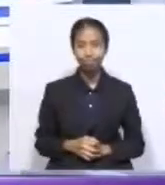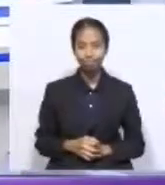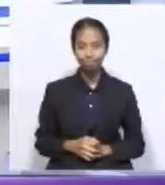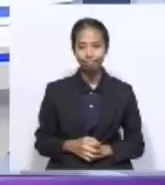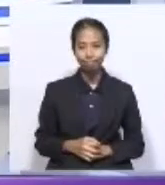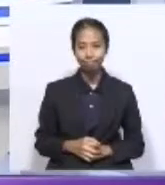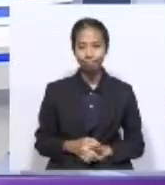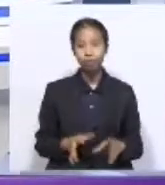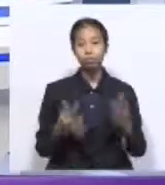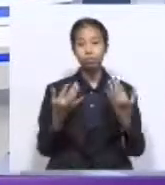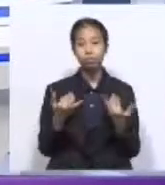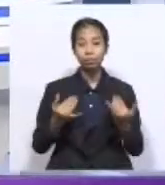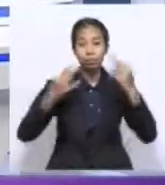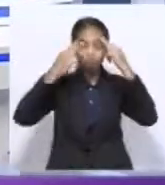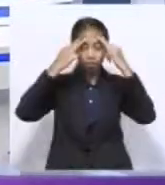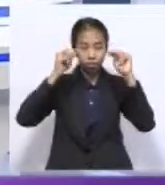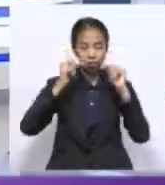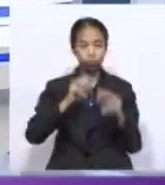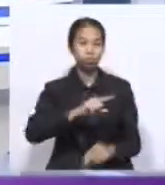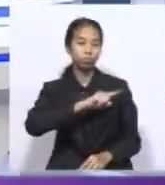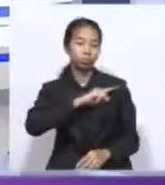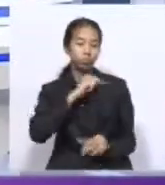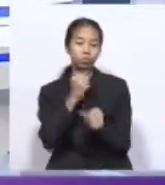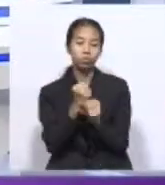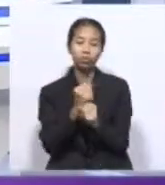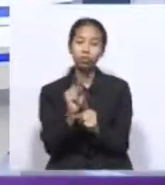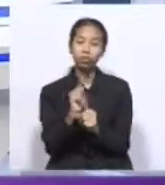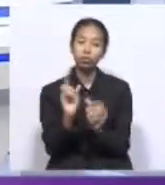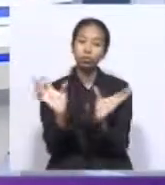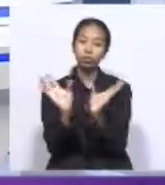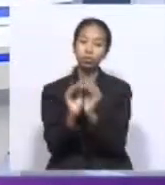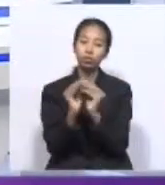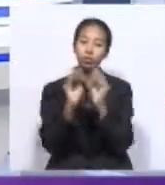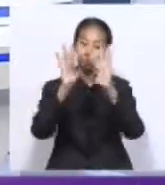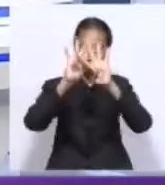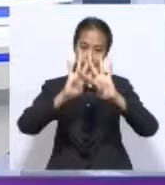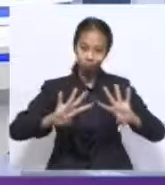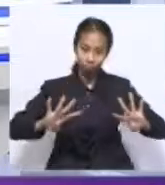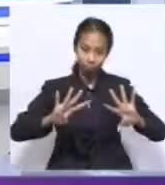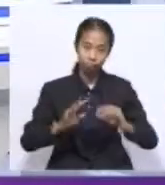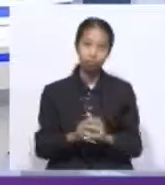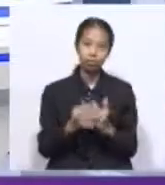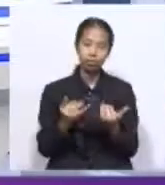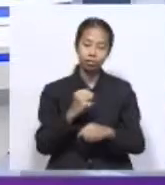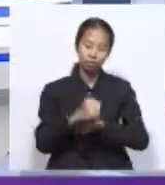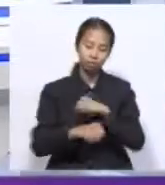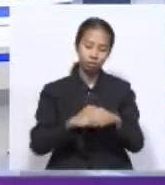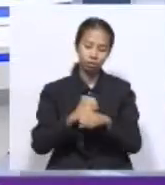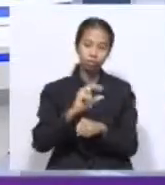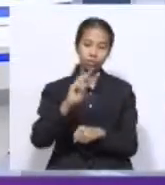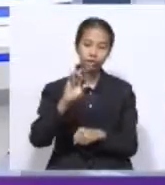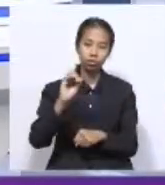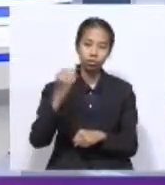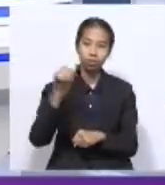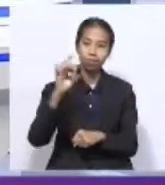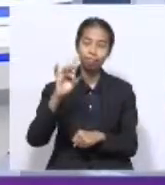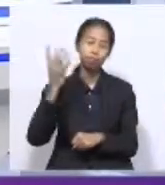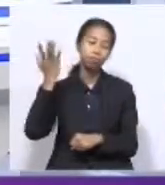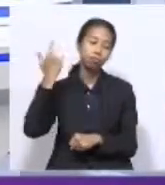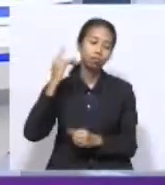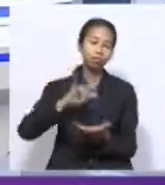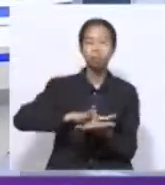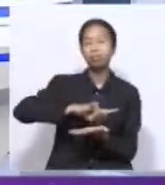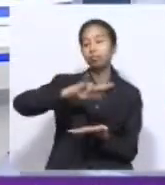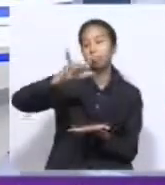ไปดูภารกิจของท่านนายกรัฐมนตรีกันบ้างนะคะในการร่วมประชุมสุดยอดอาเซียนออสเตรเลียสมัยพิเศษ2018เมื่อวานนี้เดินทางกันไ